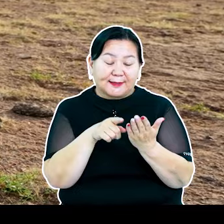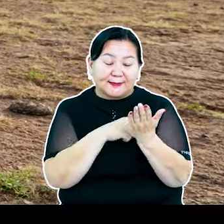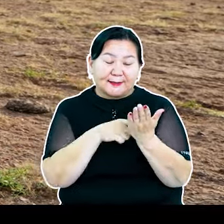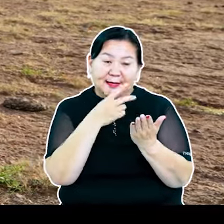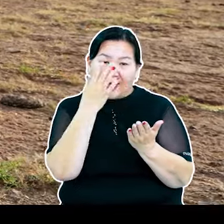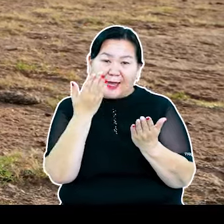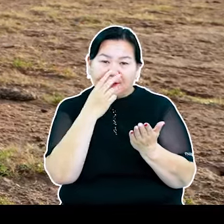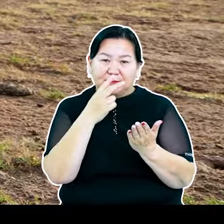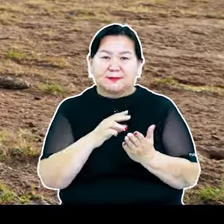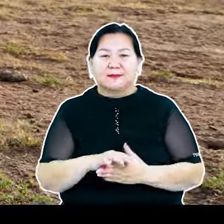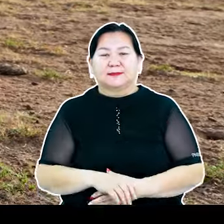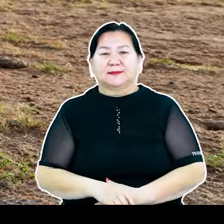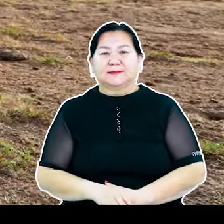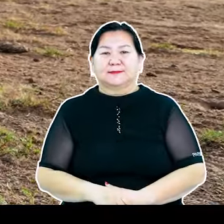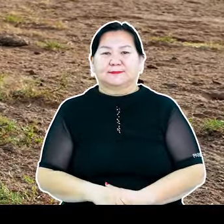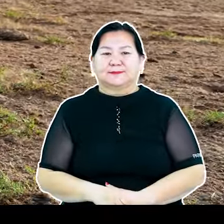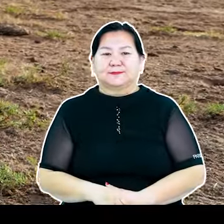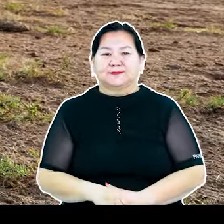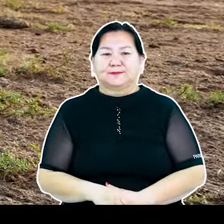харцгаая.